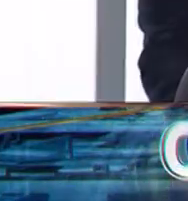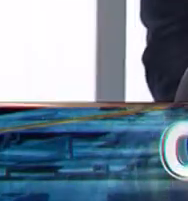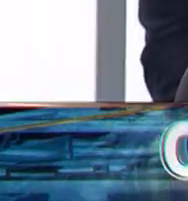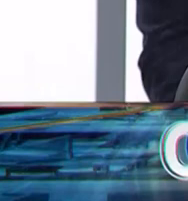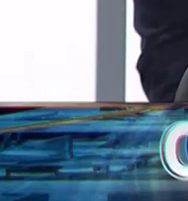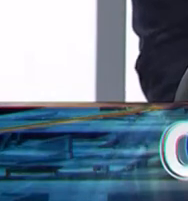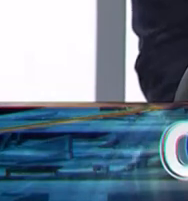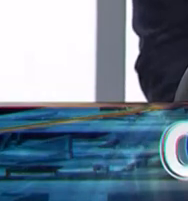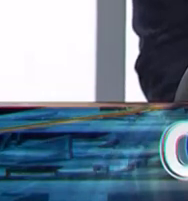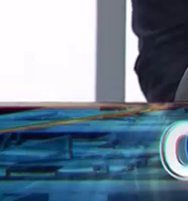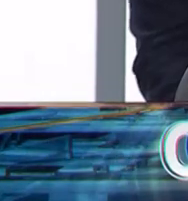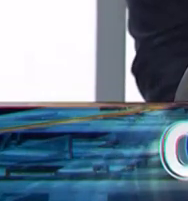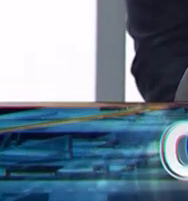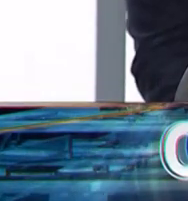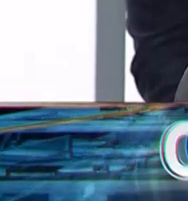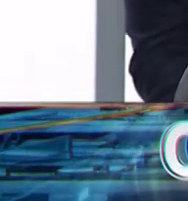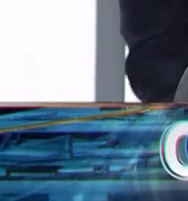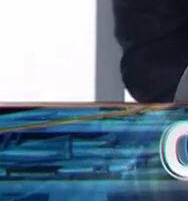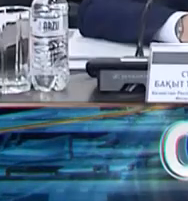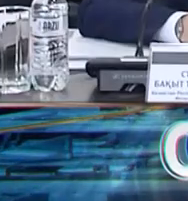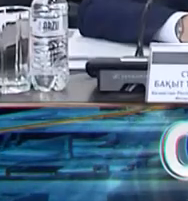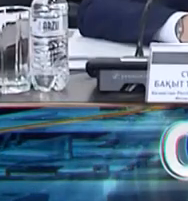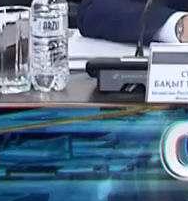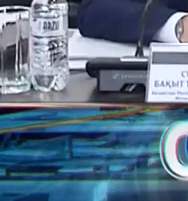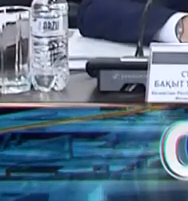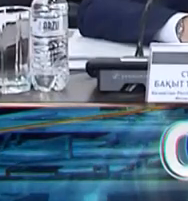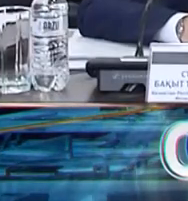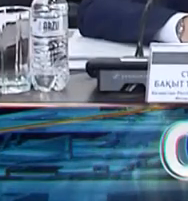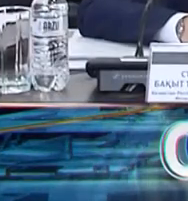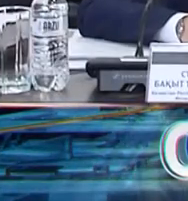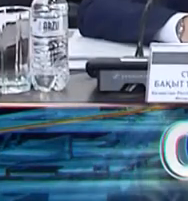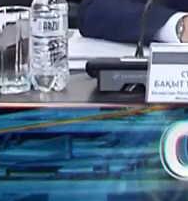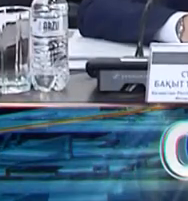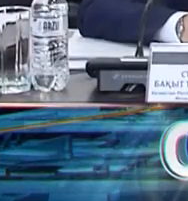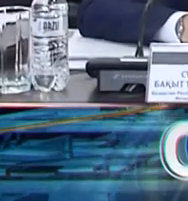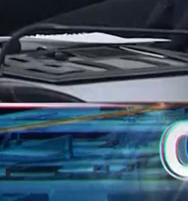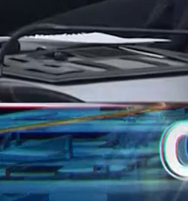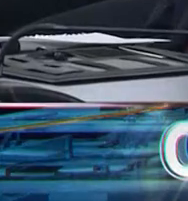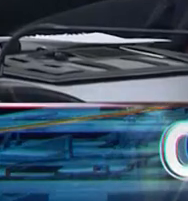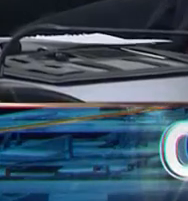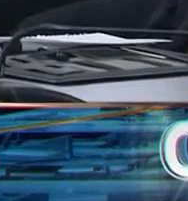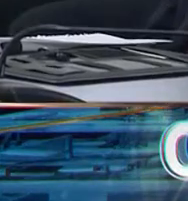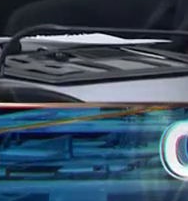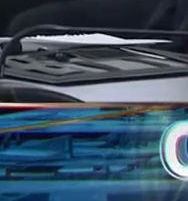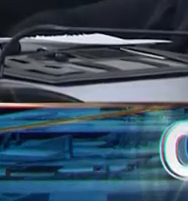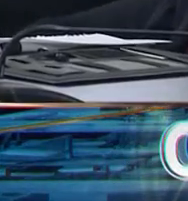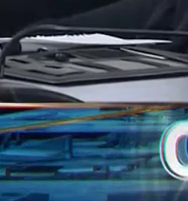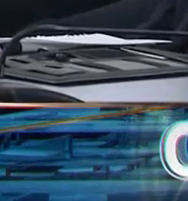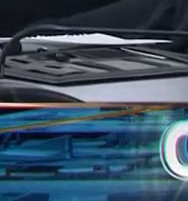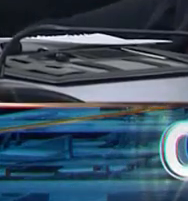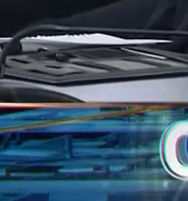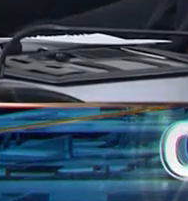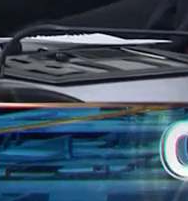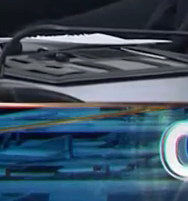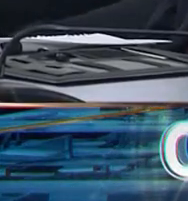Нерешимых вопросов не бывает. Министр торговли и интеграции ответил на все волнующие вопросы представителей бизнес-сообщества